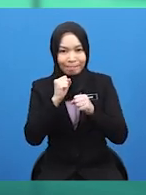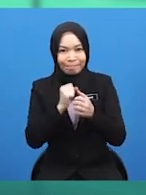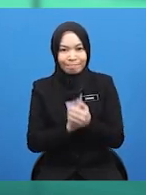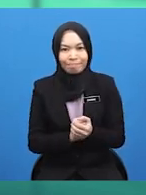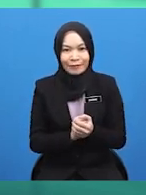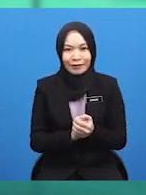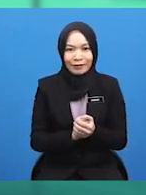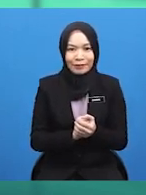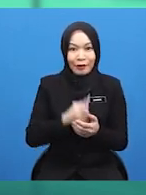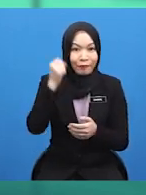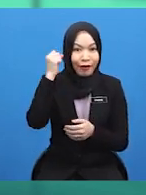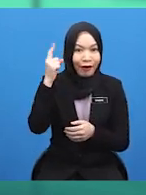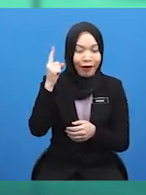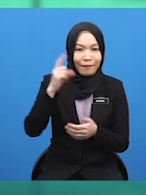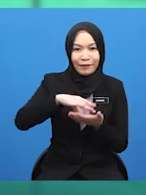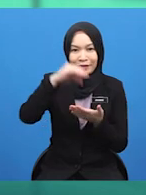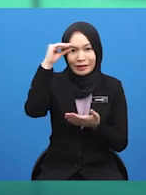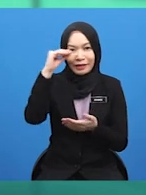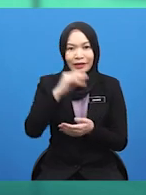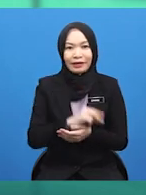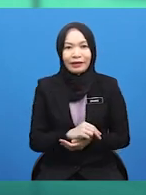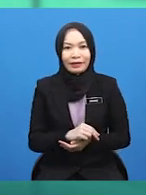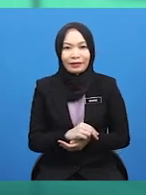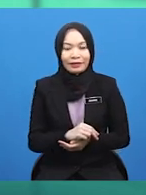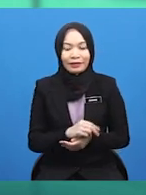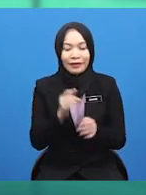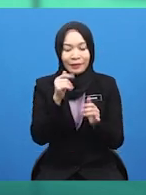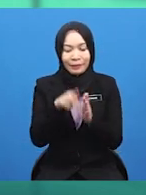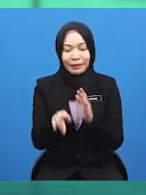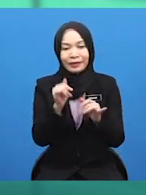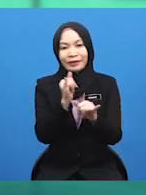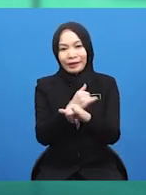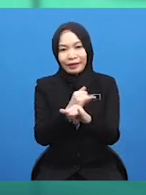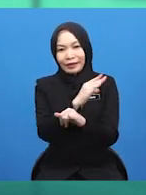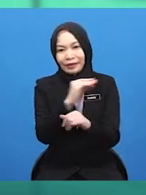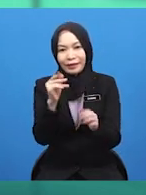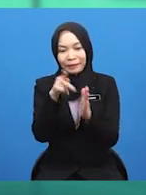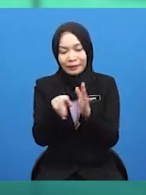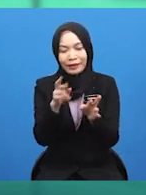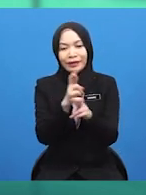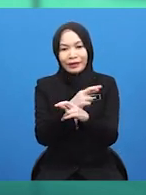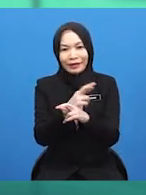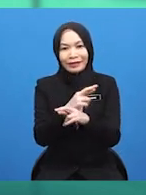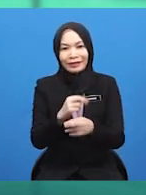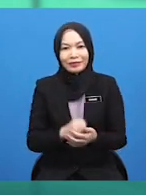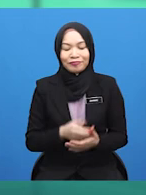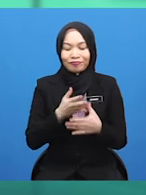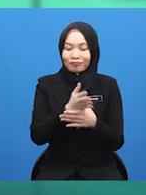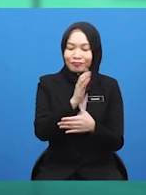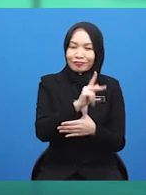manfaatkan dan juga kefahaman yang mendalam terhadap tajuk lukisan pengkaryaan dan juga perekaan. InsyaAllah,